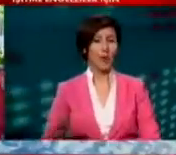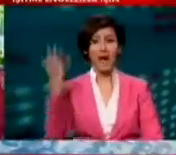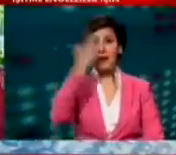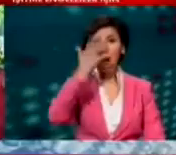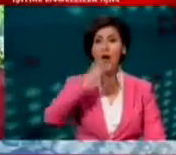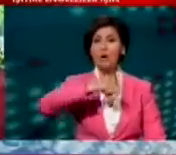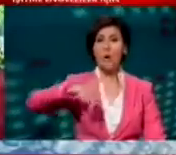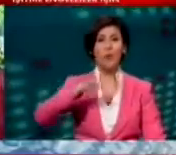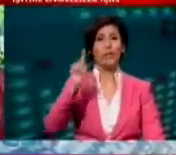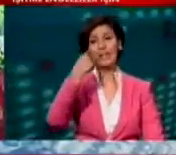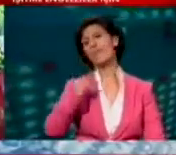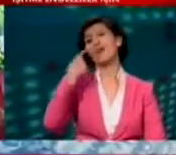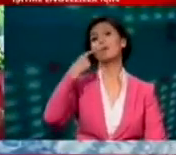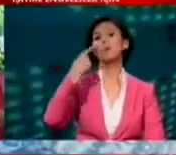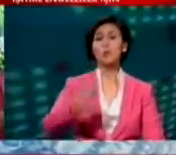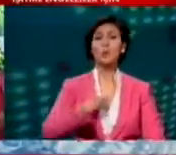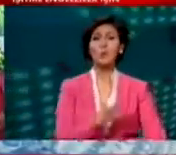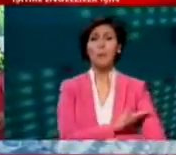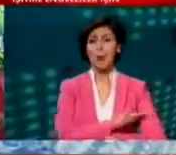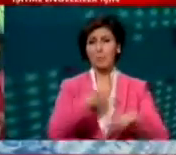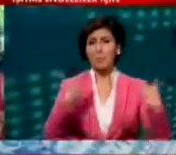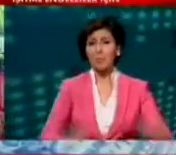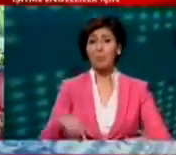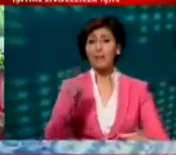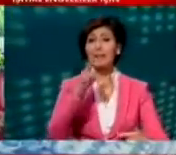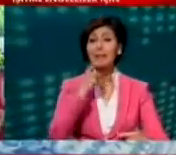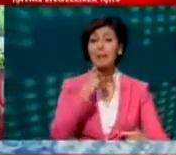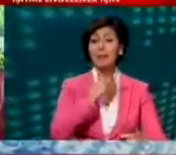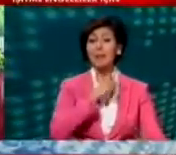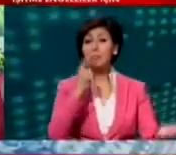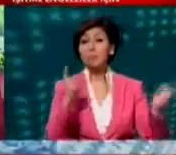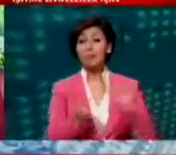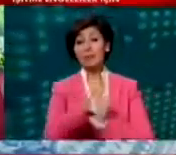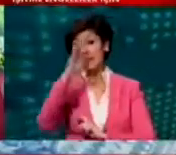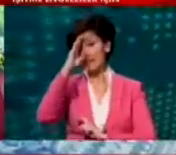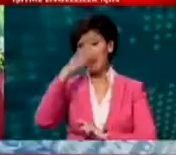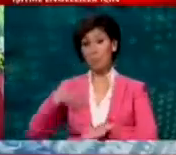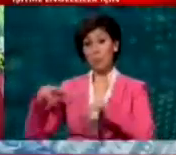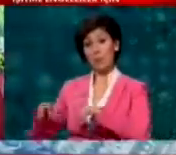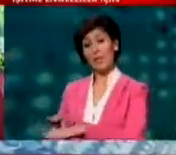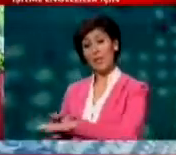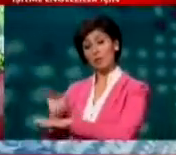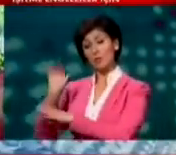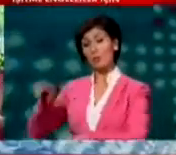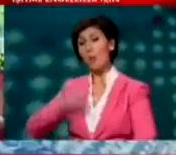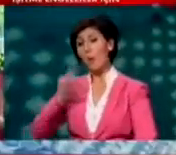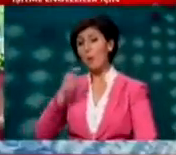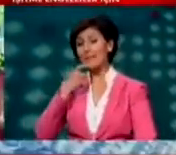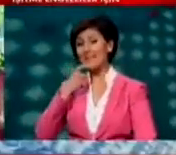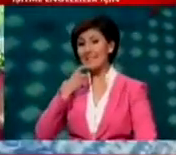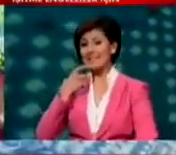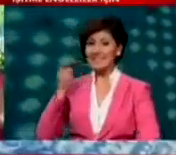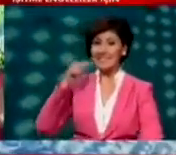görüyorum. Buralı olmama rağmen ama 20 yıldır aşağı yukarı İstanbul'da yaşıyorum. 10 yıl üzerine ben